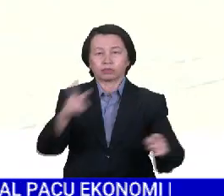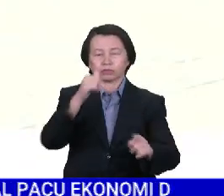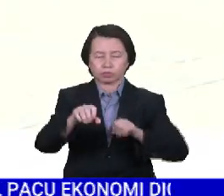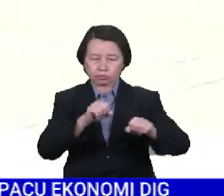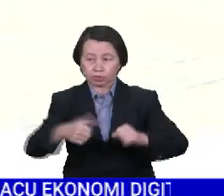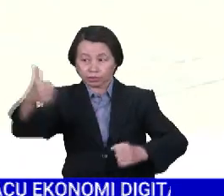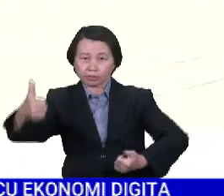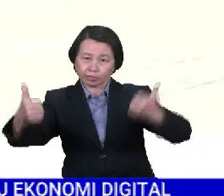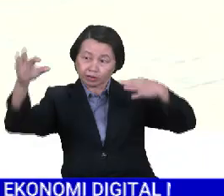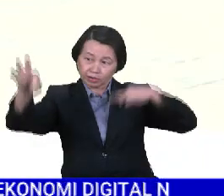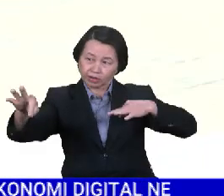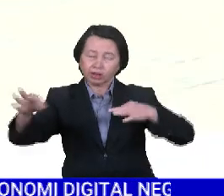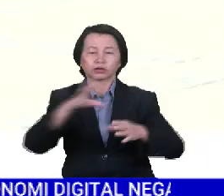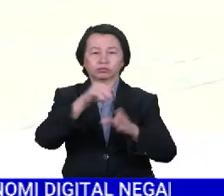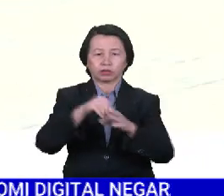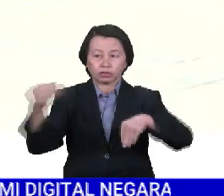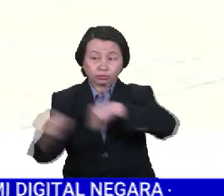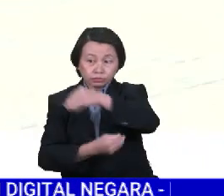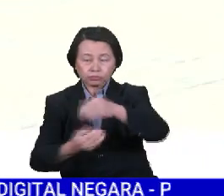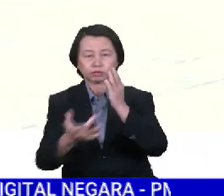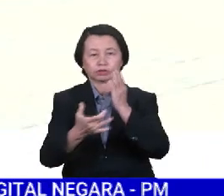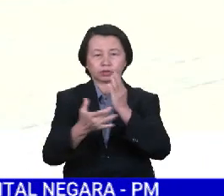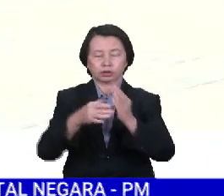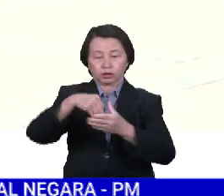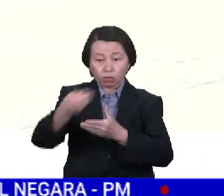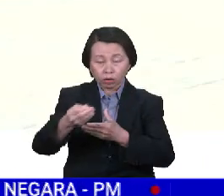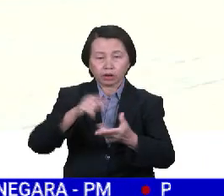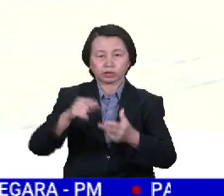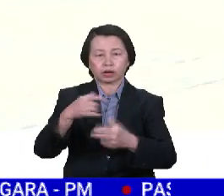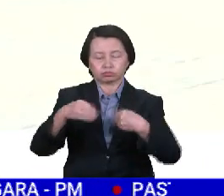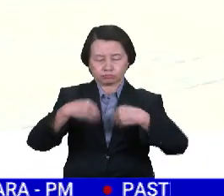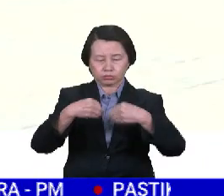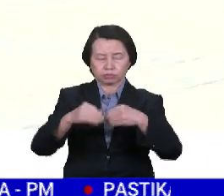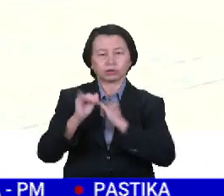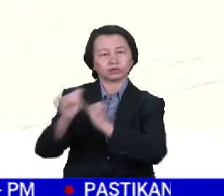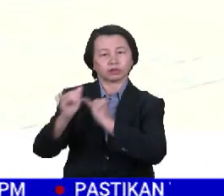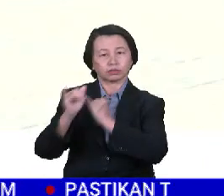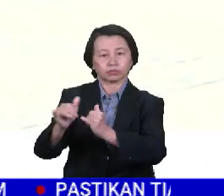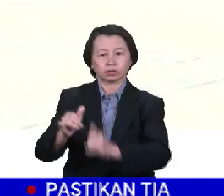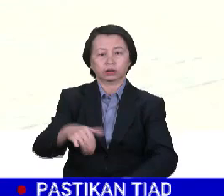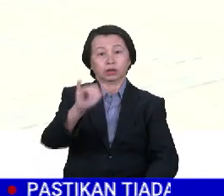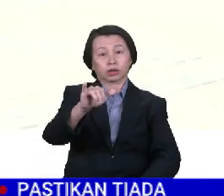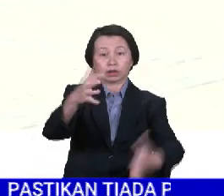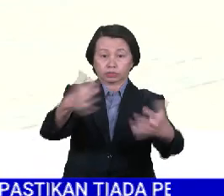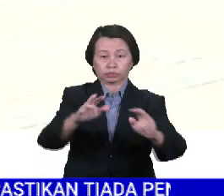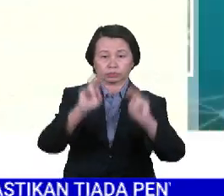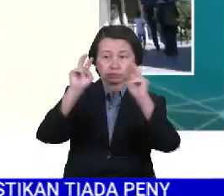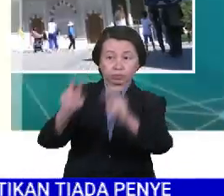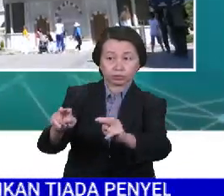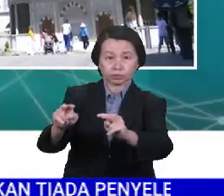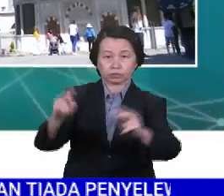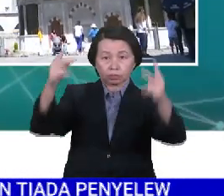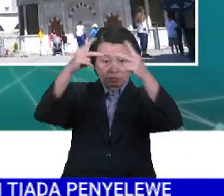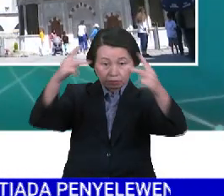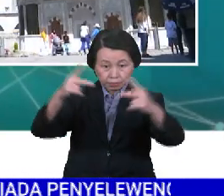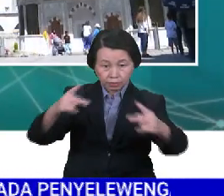strategi menang-menang termasuk pertukaran teknologi, pengeluaran dan pemasaran bersama. Kita telah pun menyaksikan pavilion